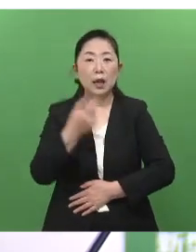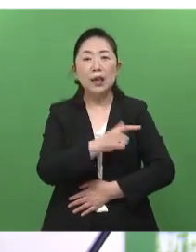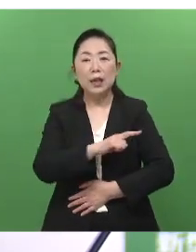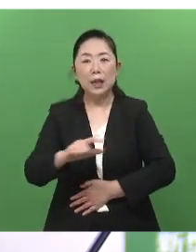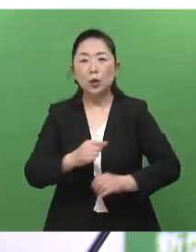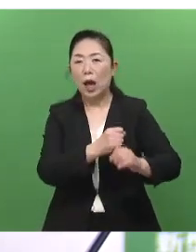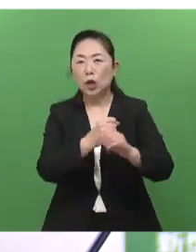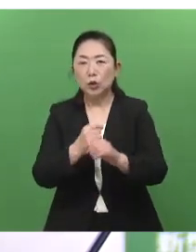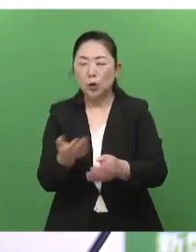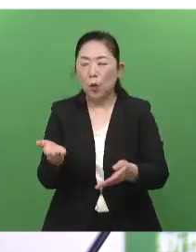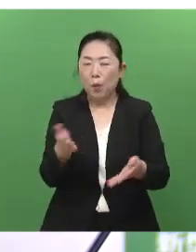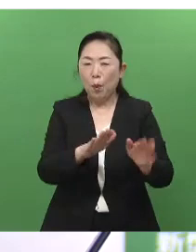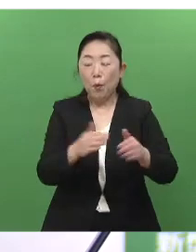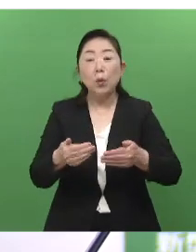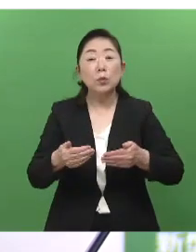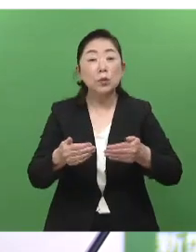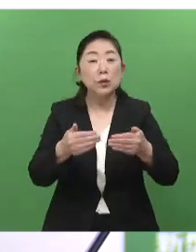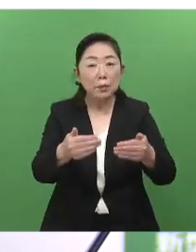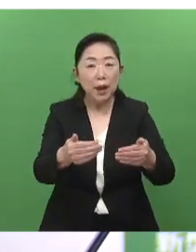てい、きながら、